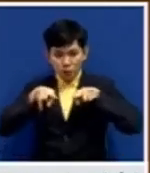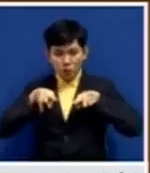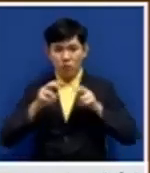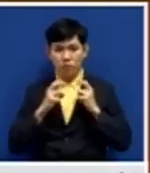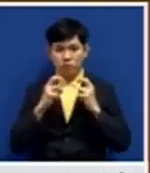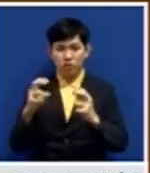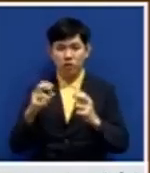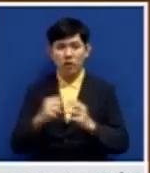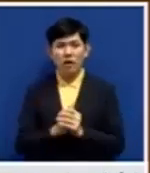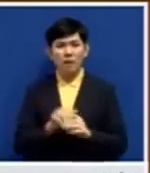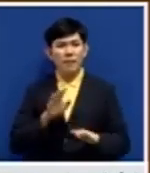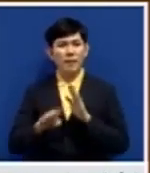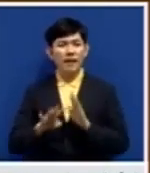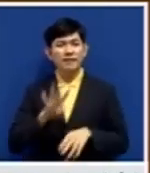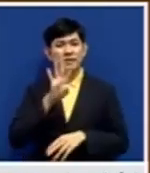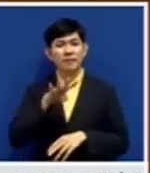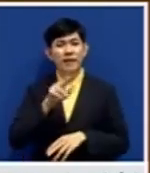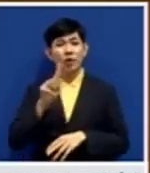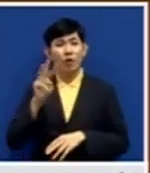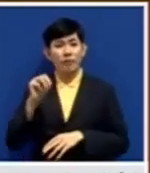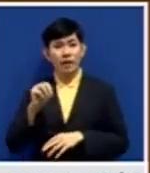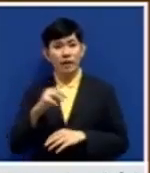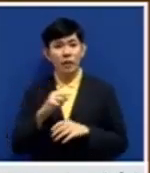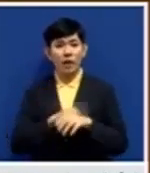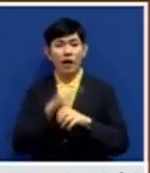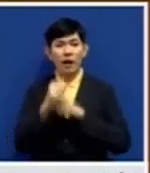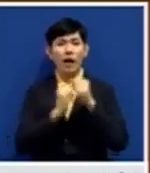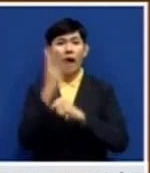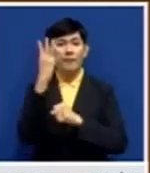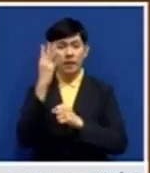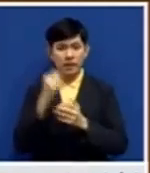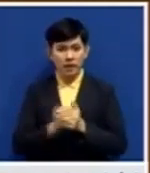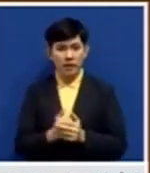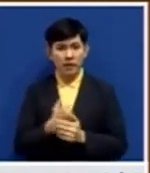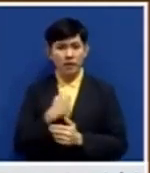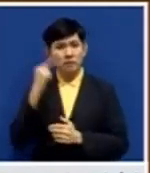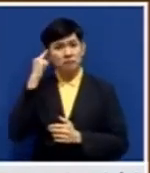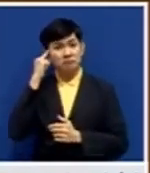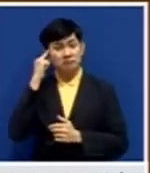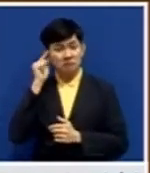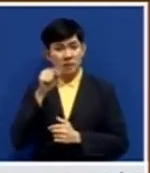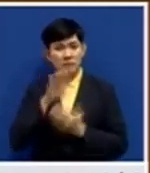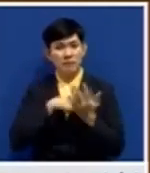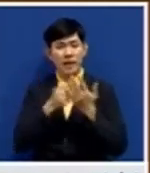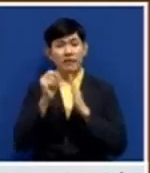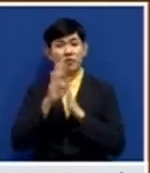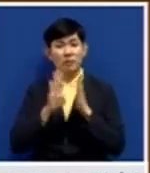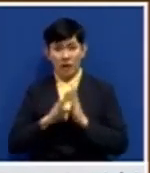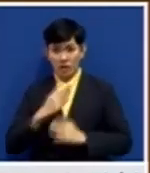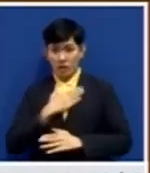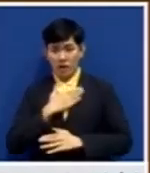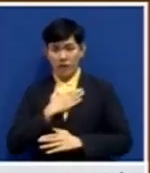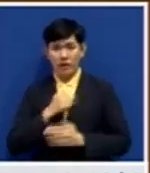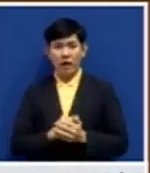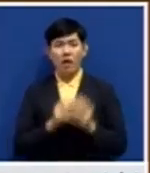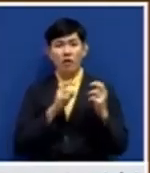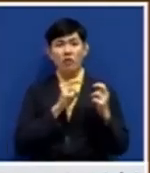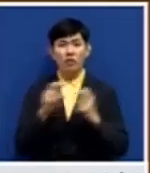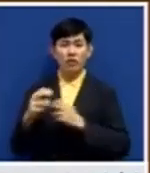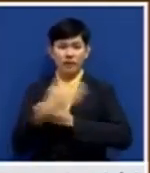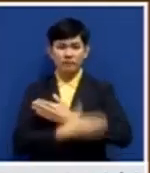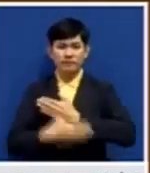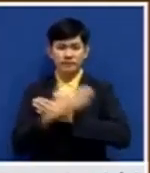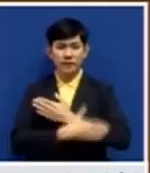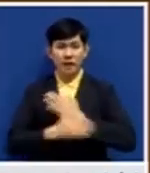จะเป็นประมาณ 4,000 กิโลเมตรภายในเวลา5ปีไม่ใช่เท่านั้นนโยบายของเราคือว่าเอารถไฟเนี่ย